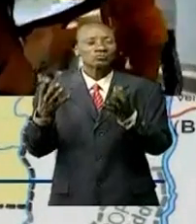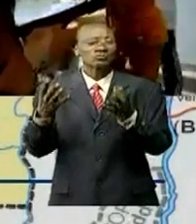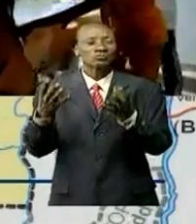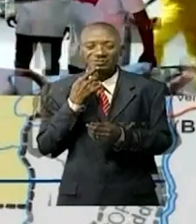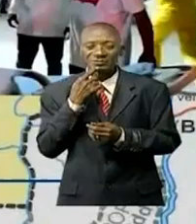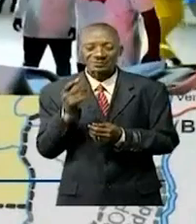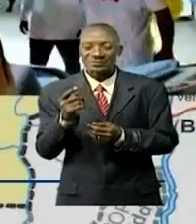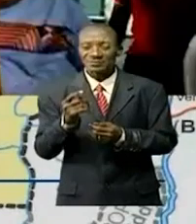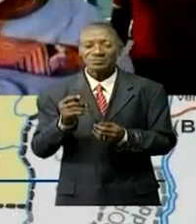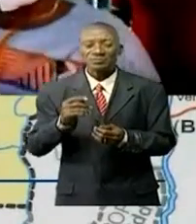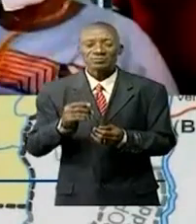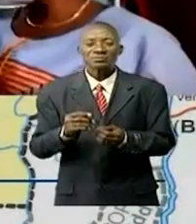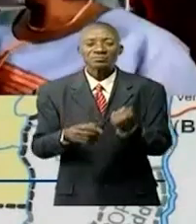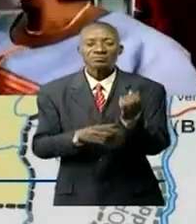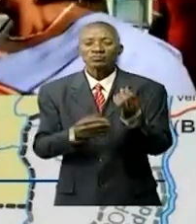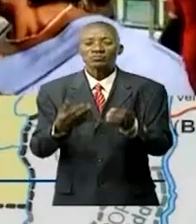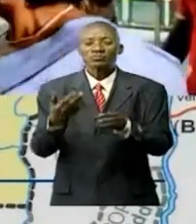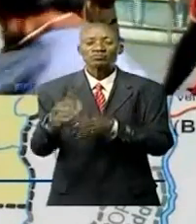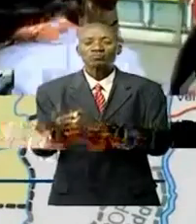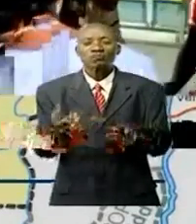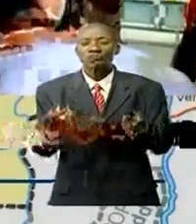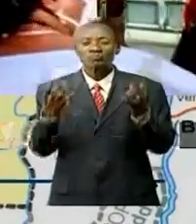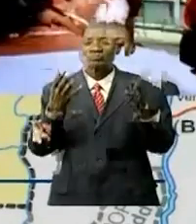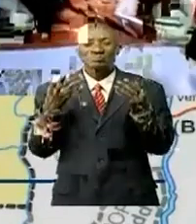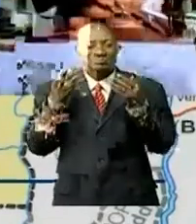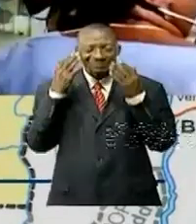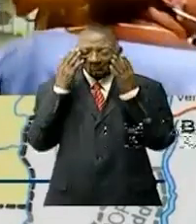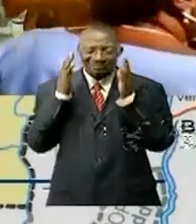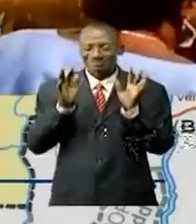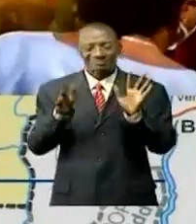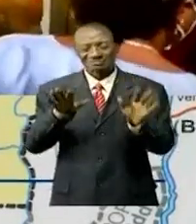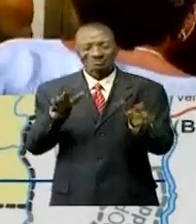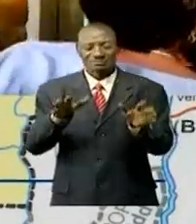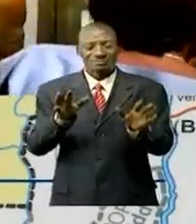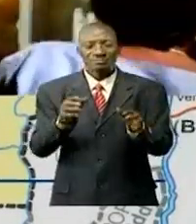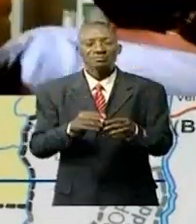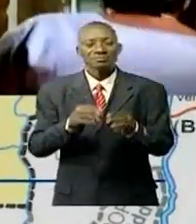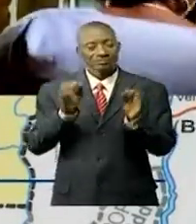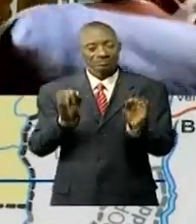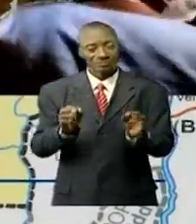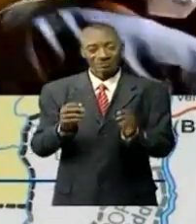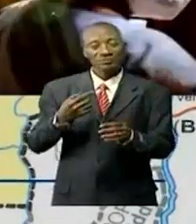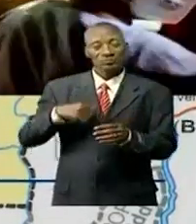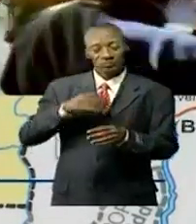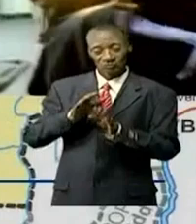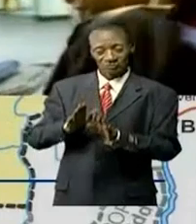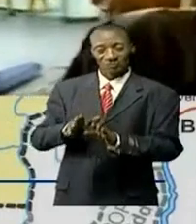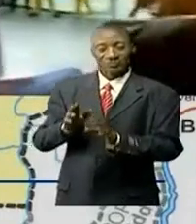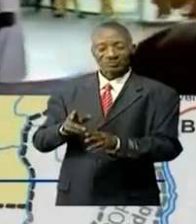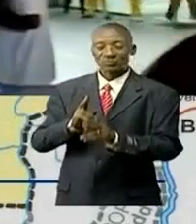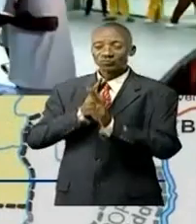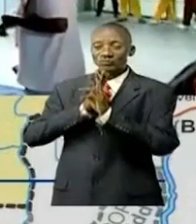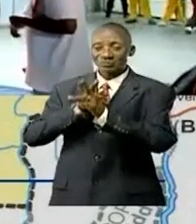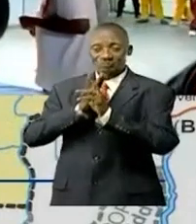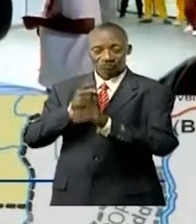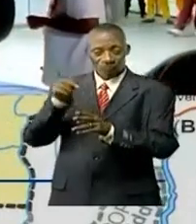C'était actif et de manière active et aussi précise, donc il n'y a